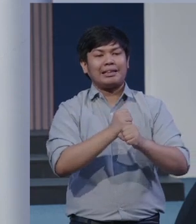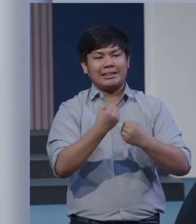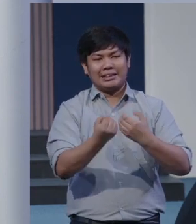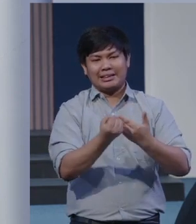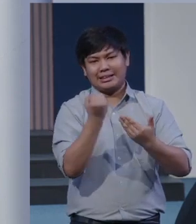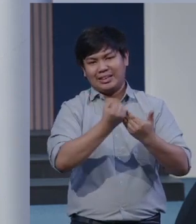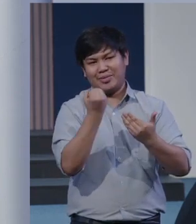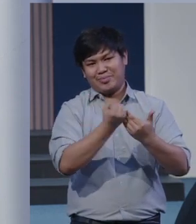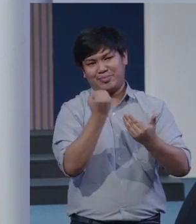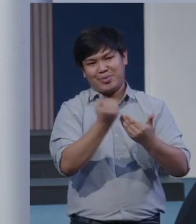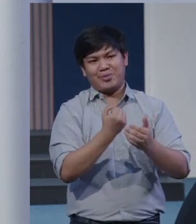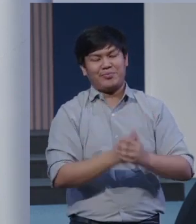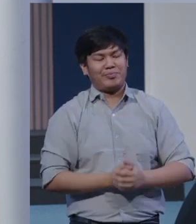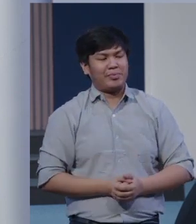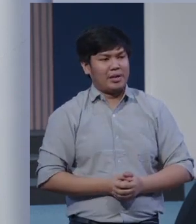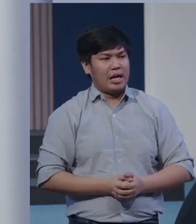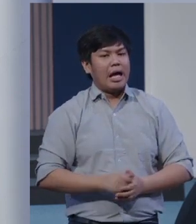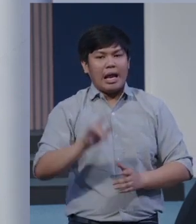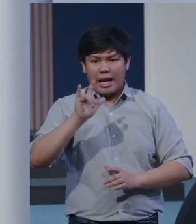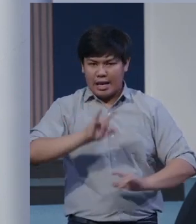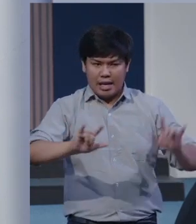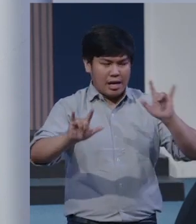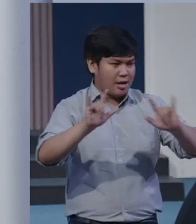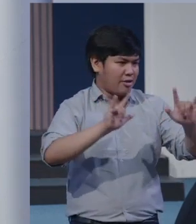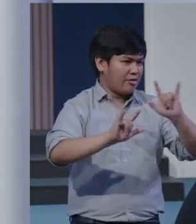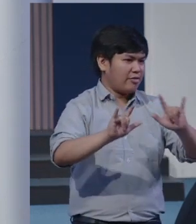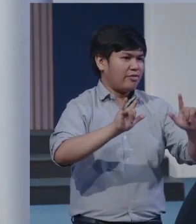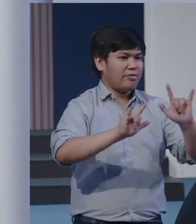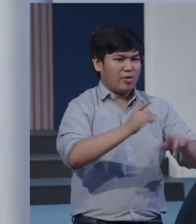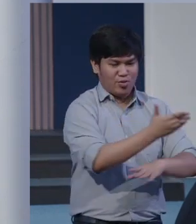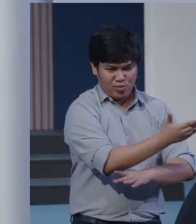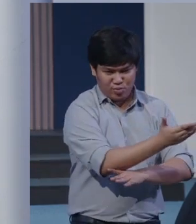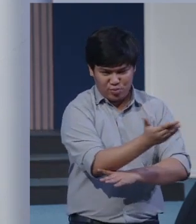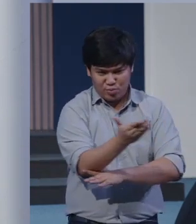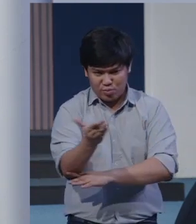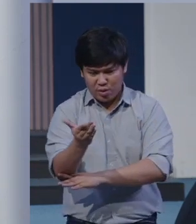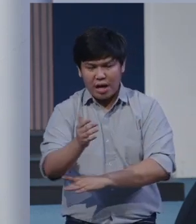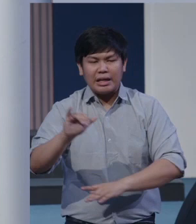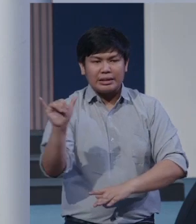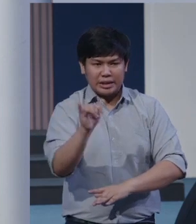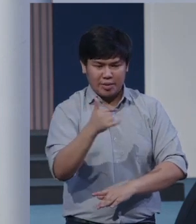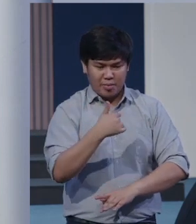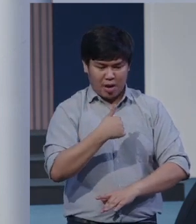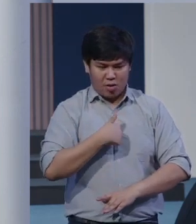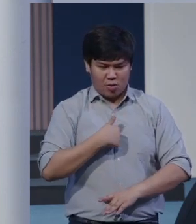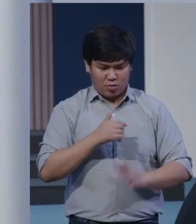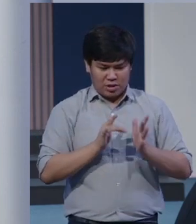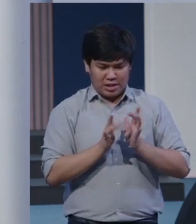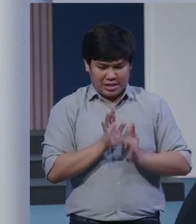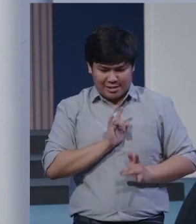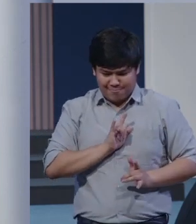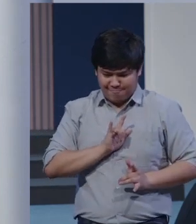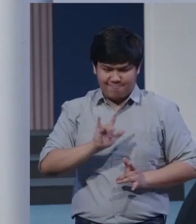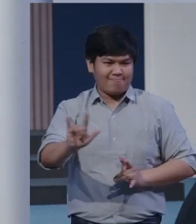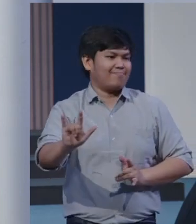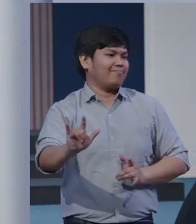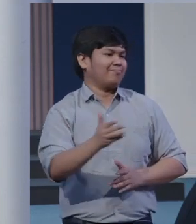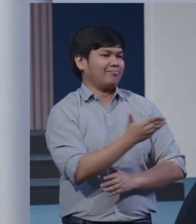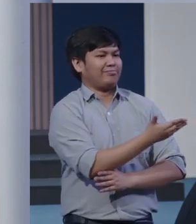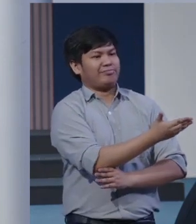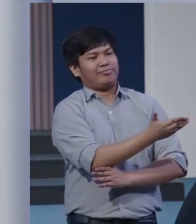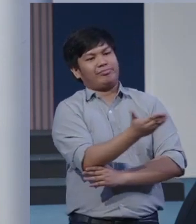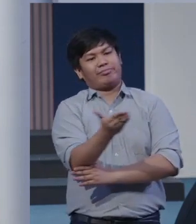another Just As I have loved you yun po ang bago hindi niya lang inutos